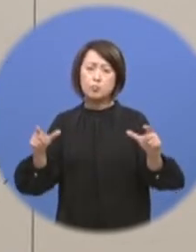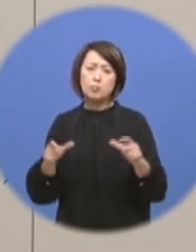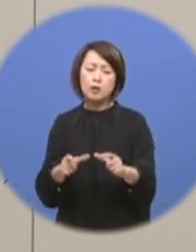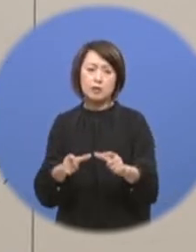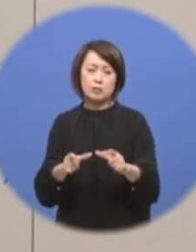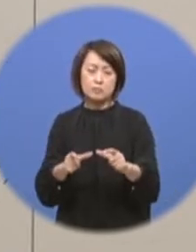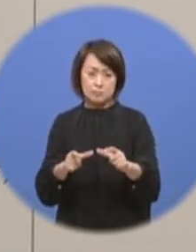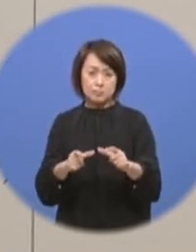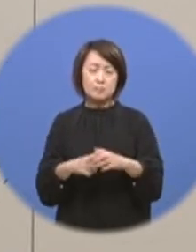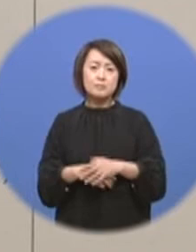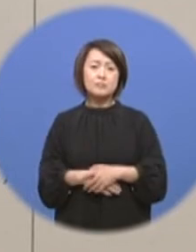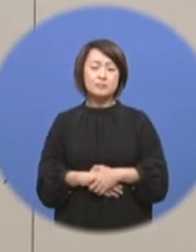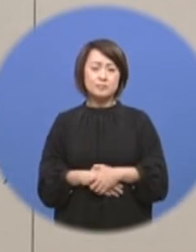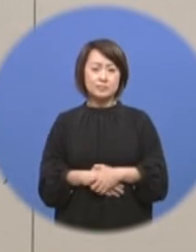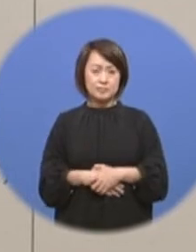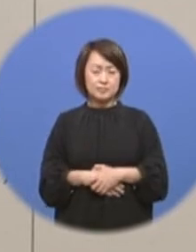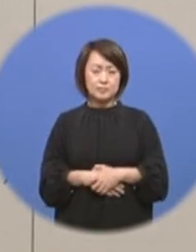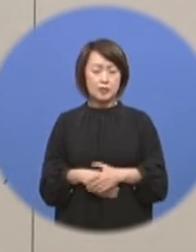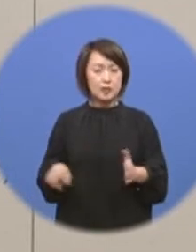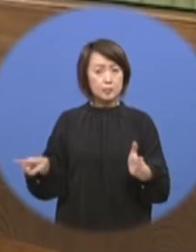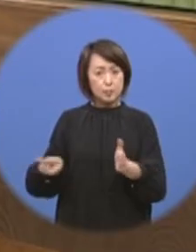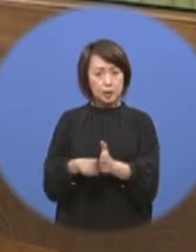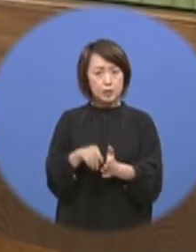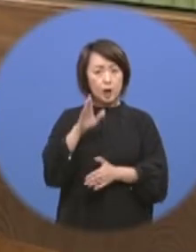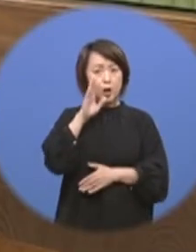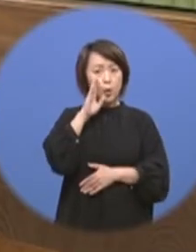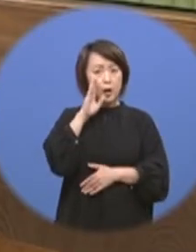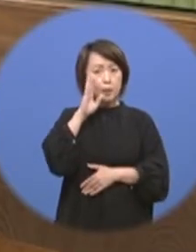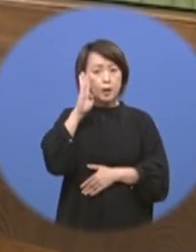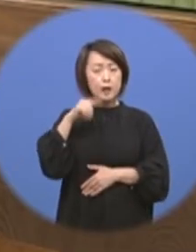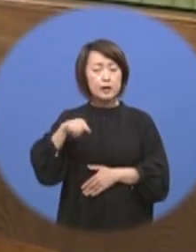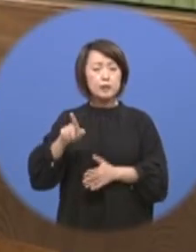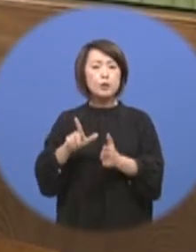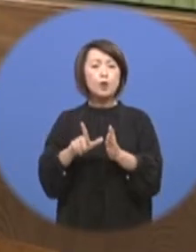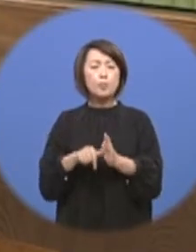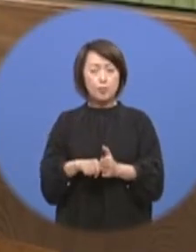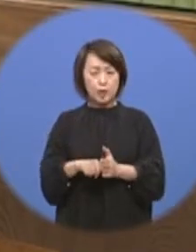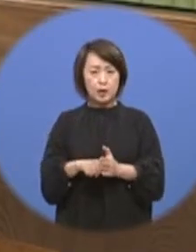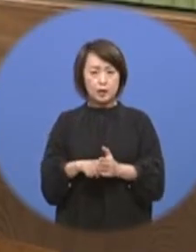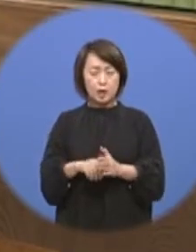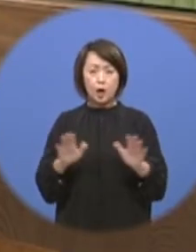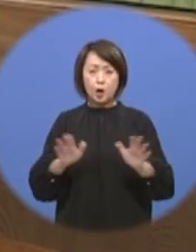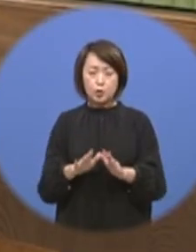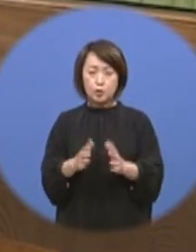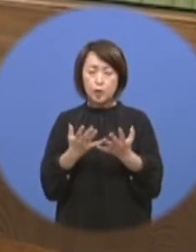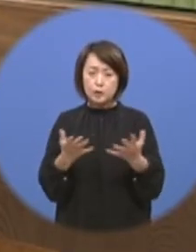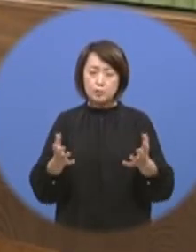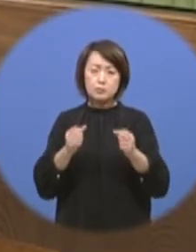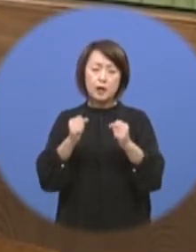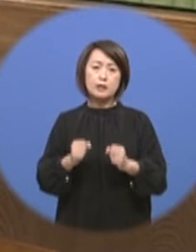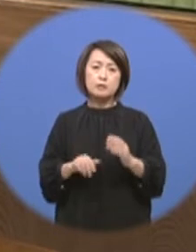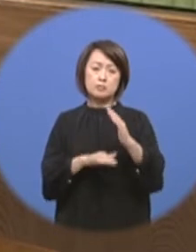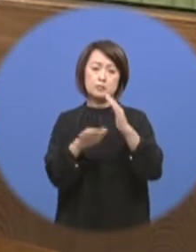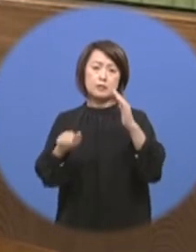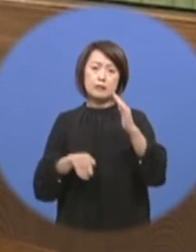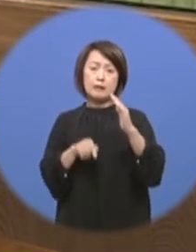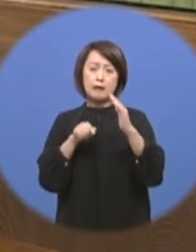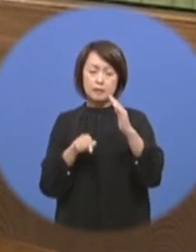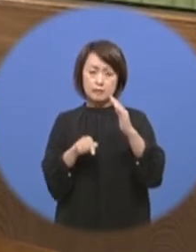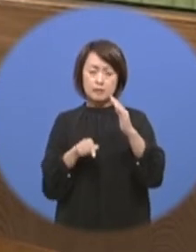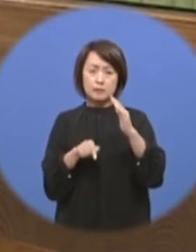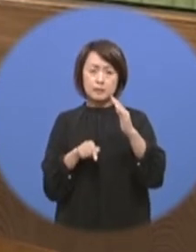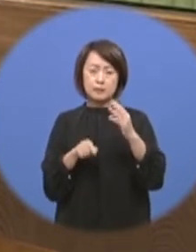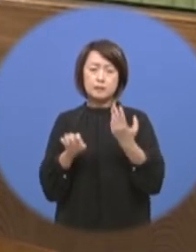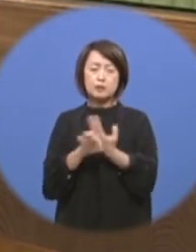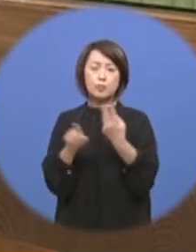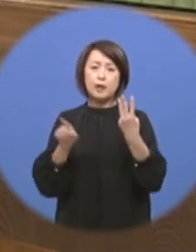で今まで和歌山県はあの多子世帯に対して子供さんたくさんいるせたいですね3